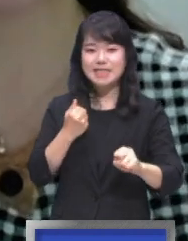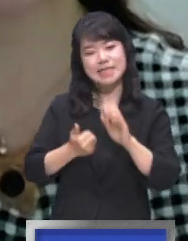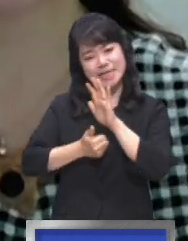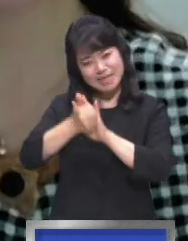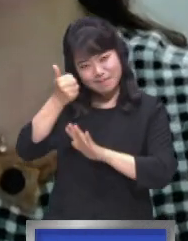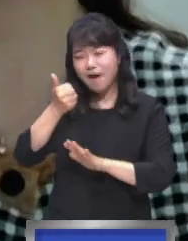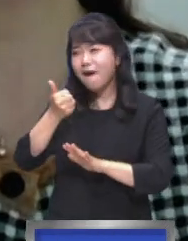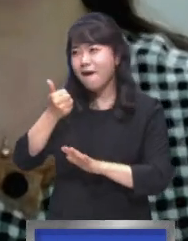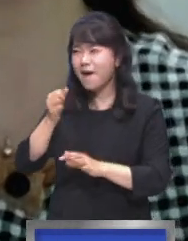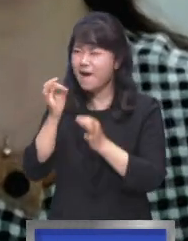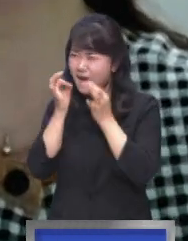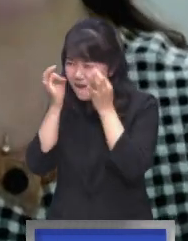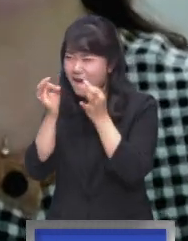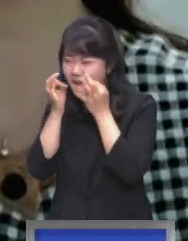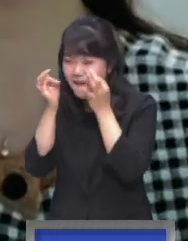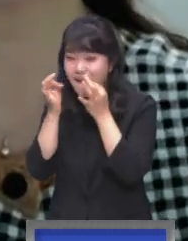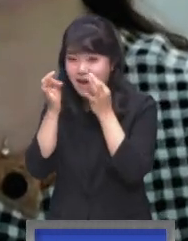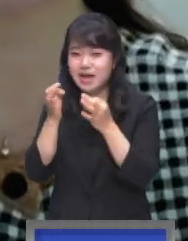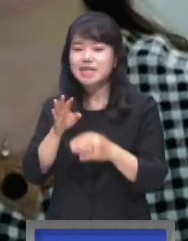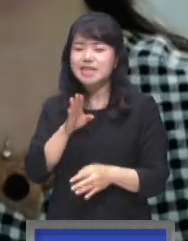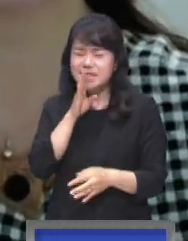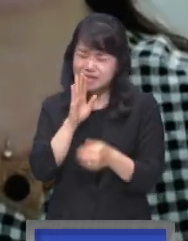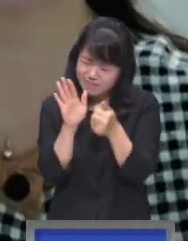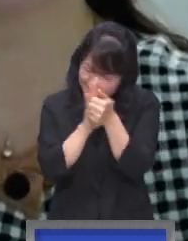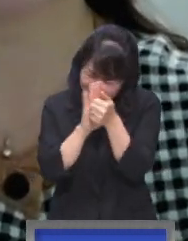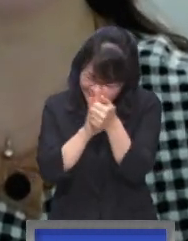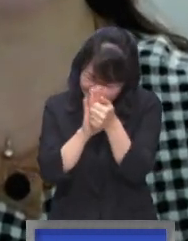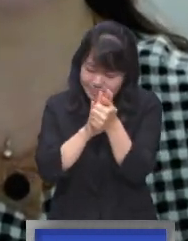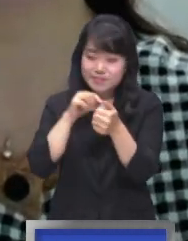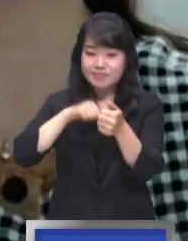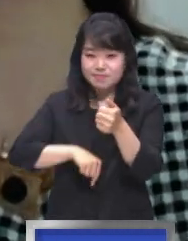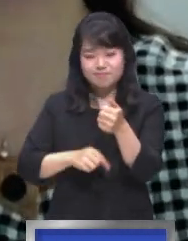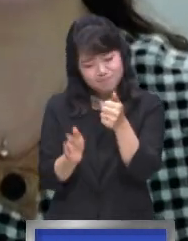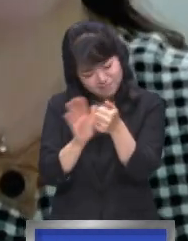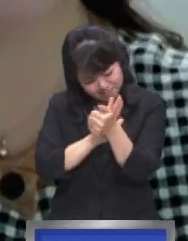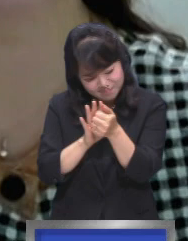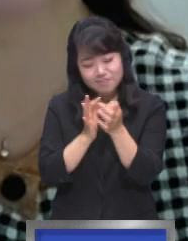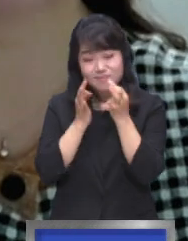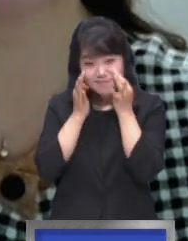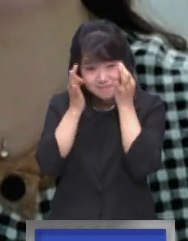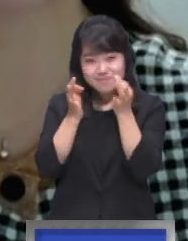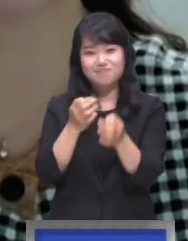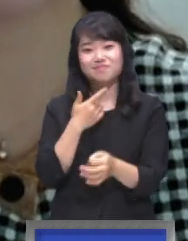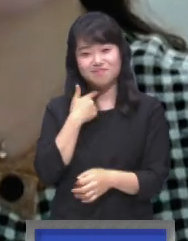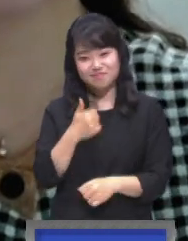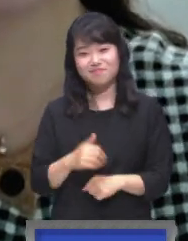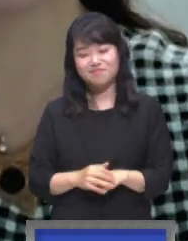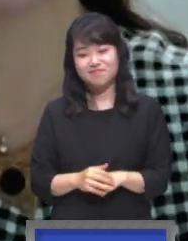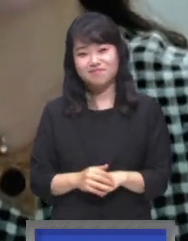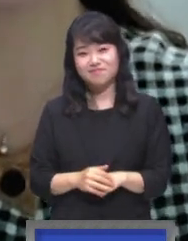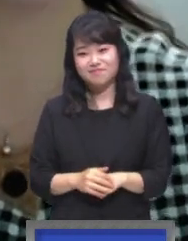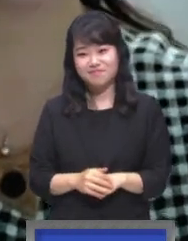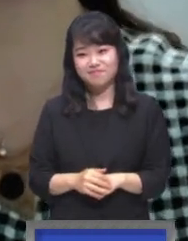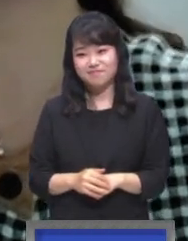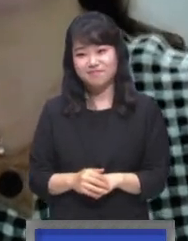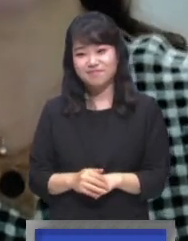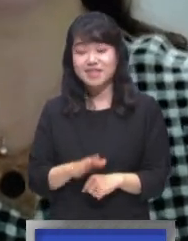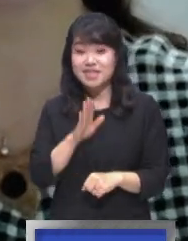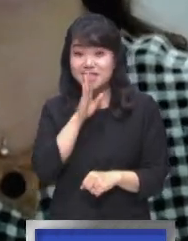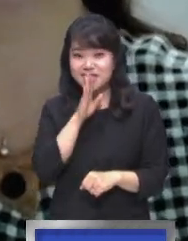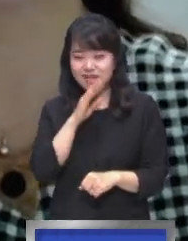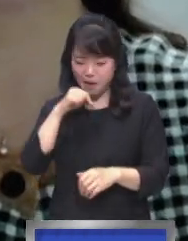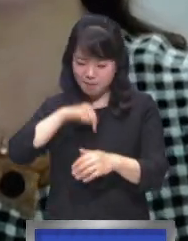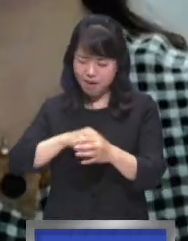놓지 않고 손님들을 진심으로 대접하자라는 신념으로 정성을 다하셨다고 합니다. 그